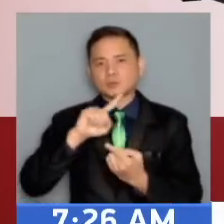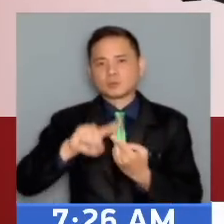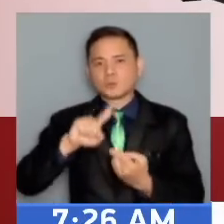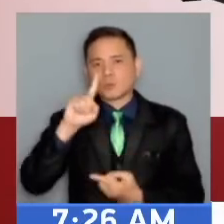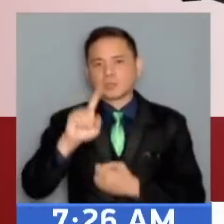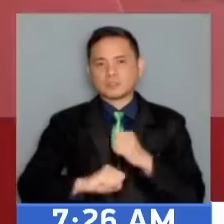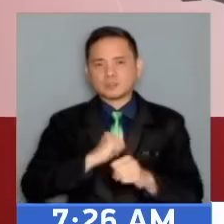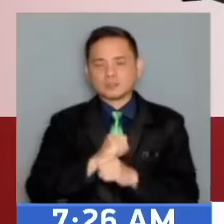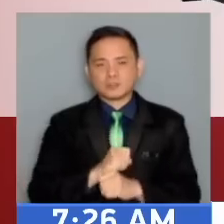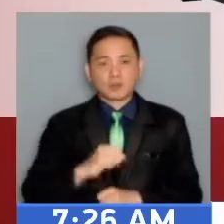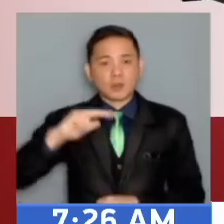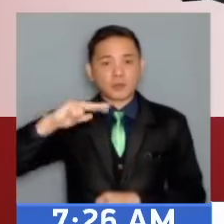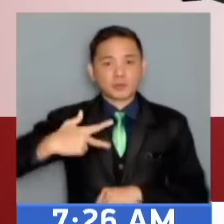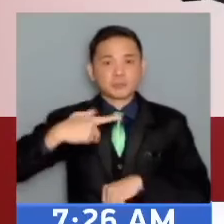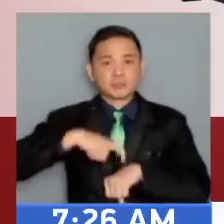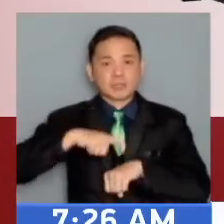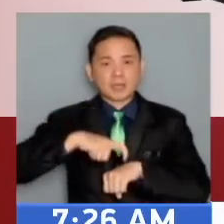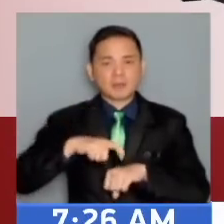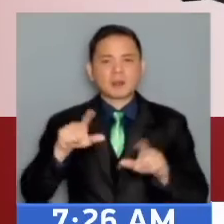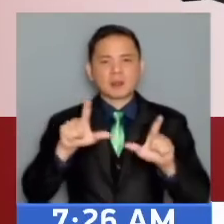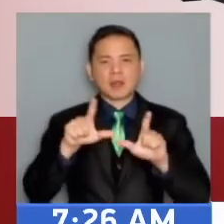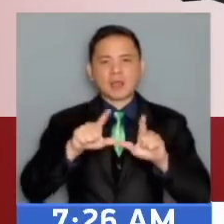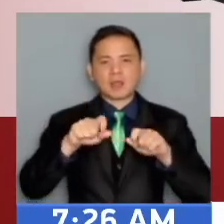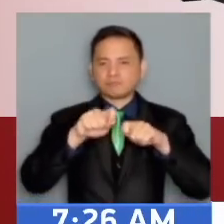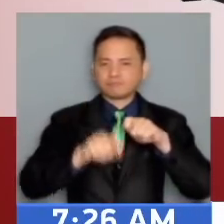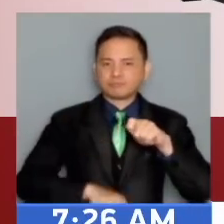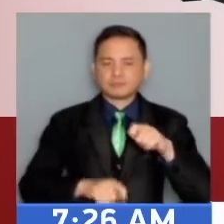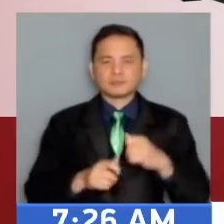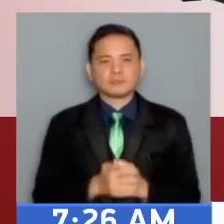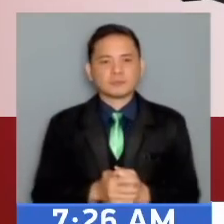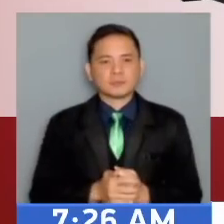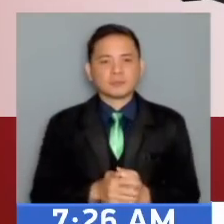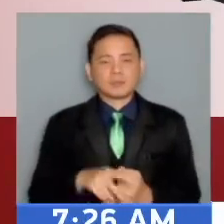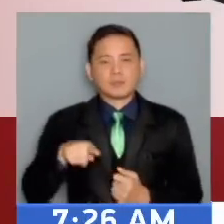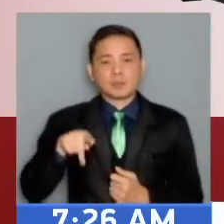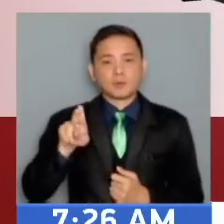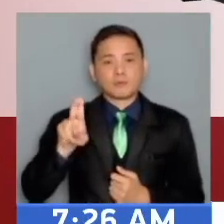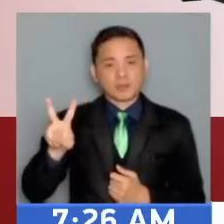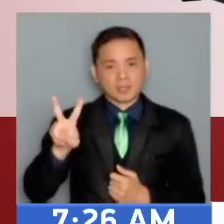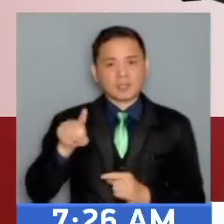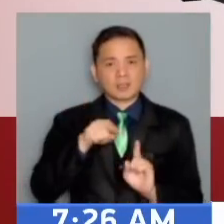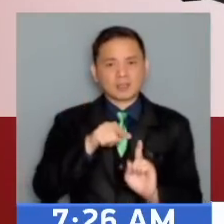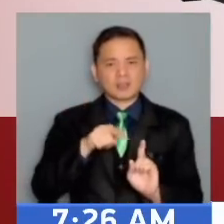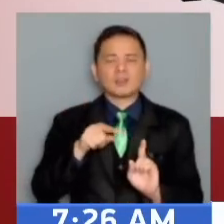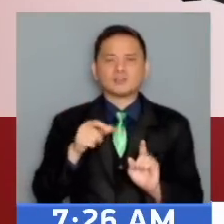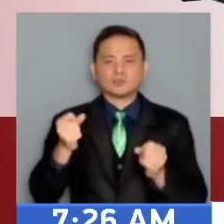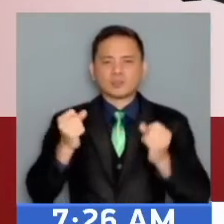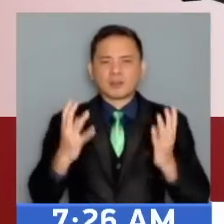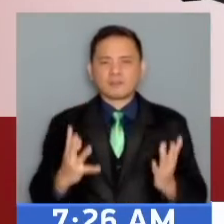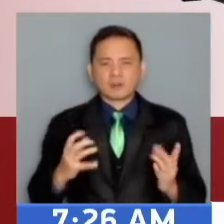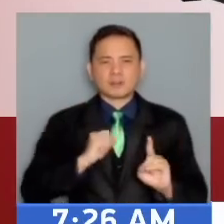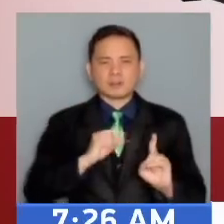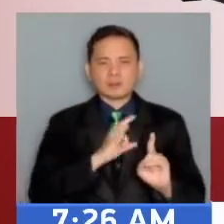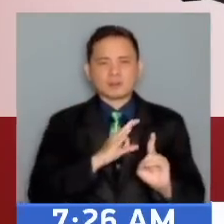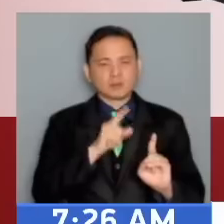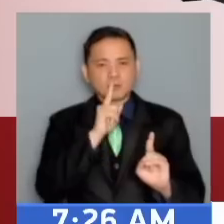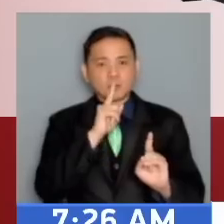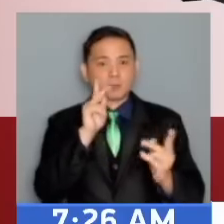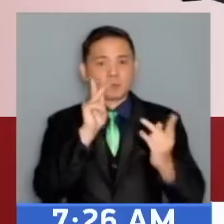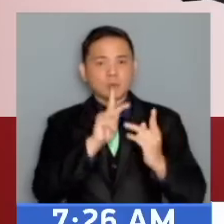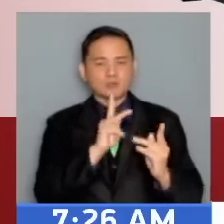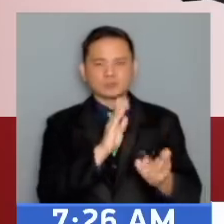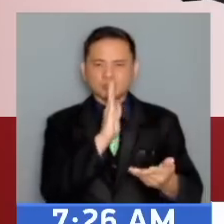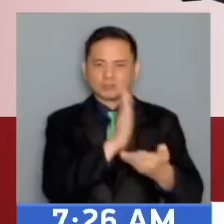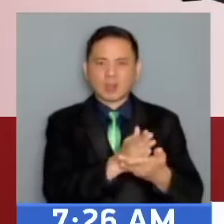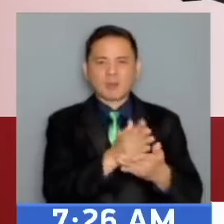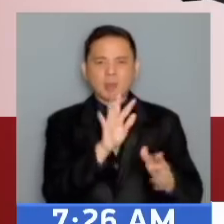ang prangkisa. Kung bigo naman ang PUV operator o kanyang driver at konduktor na pigilan ng sexual harassment o di kaya ay hindi ito